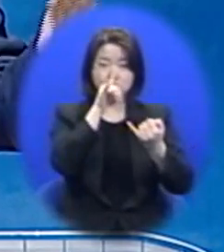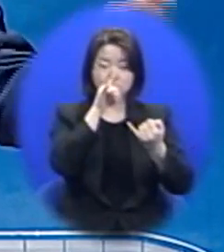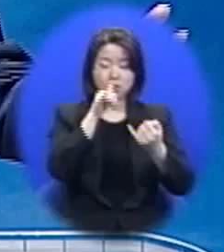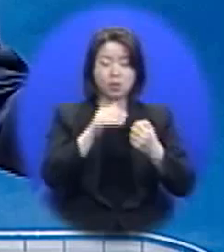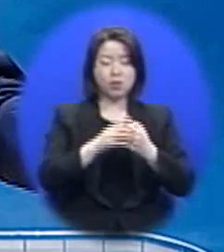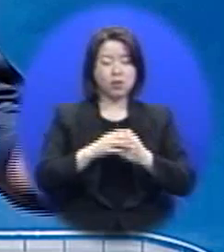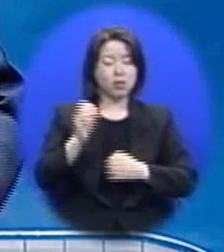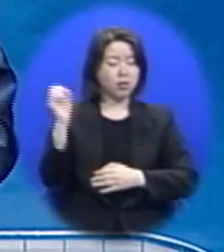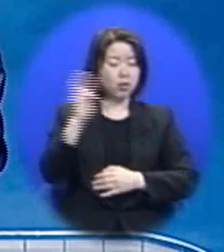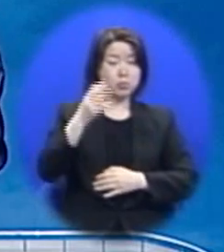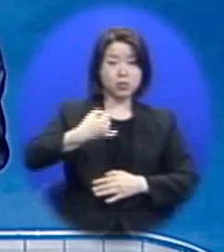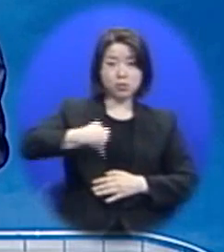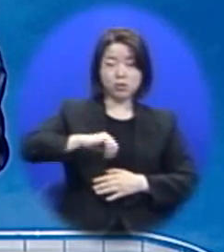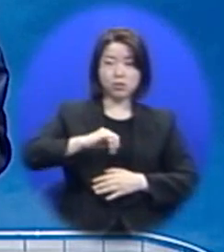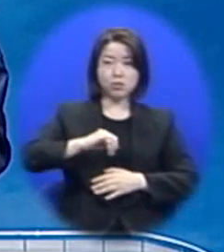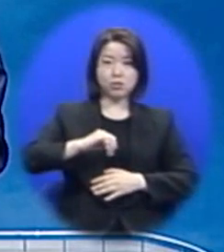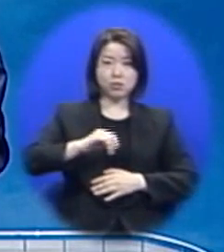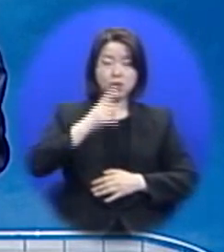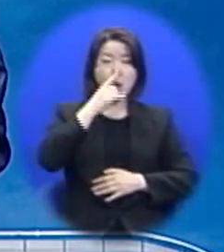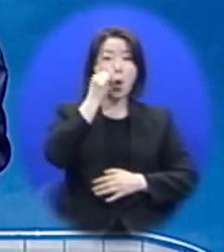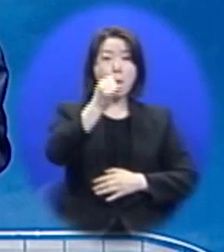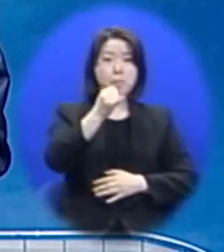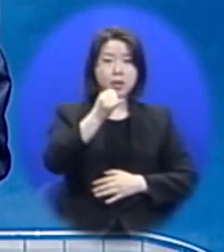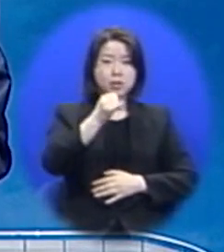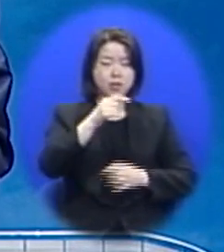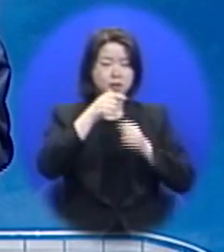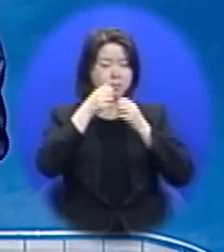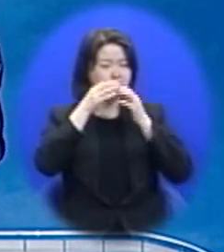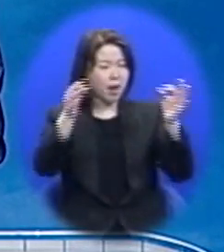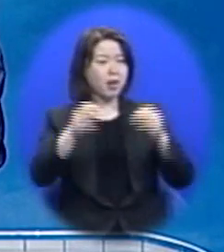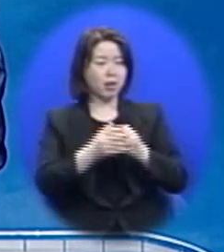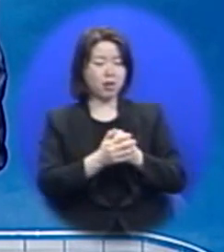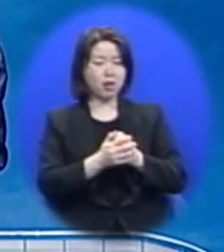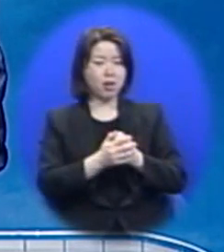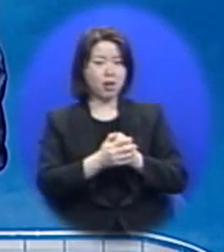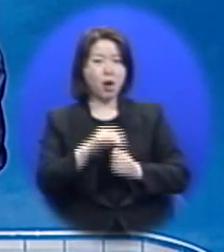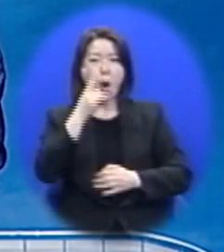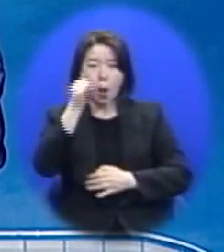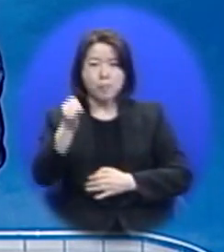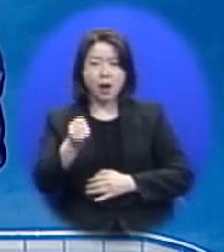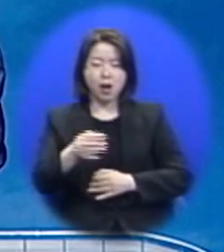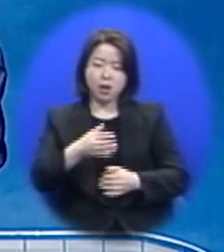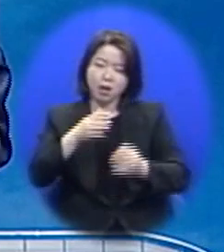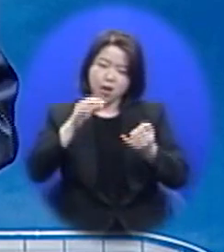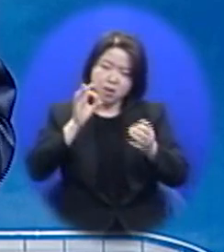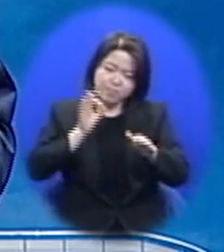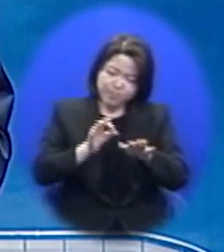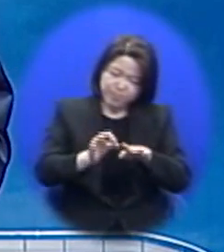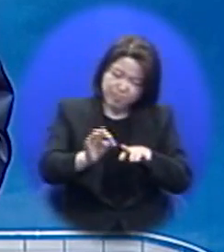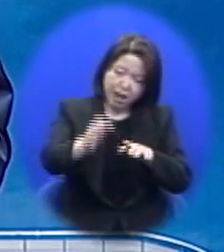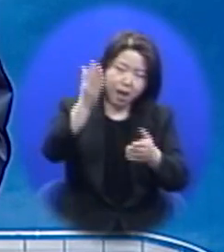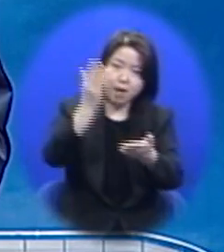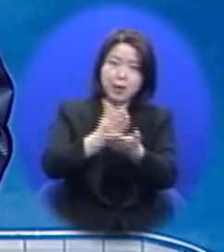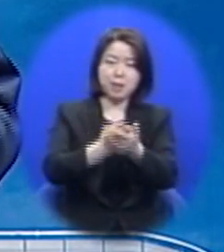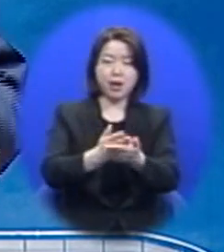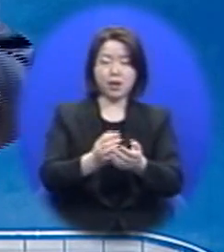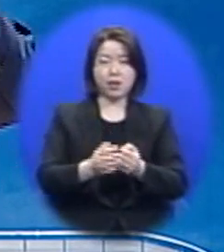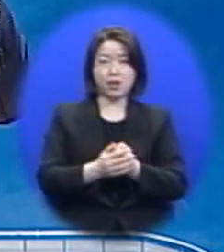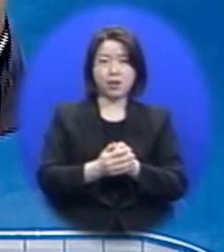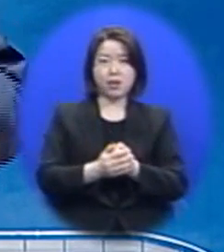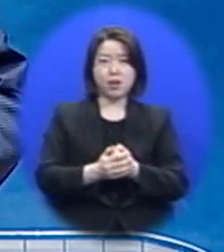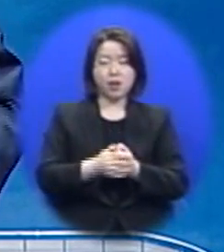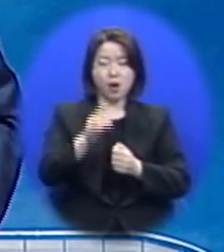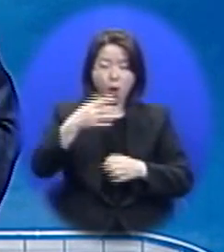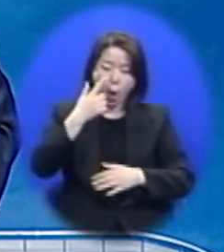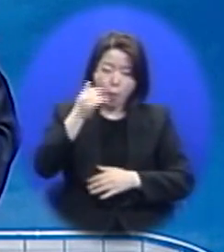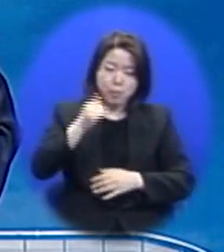엄마에게 큰 소리를 질렀습니다. 엄마, 제발 잔소리 좀 하지 마세요. 엄마가 잔소리를 시작하면 목소리가